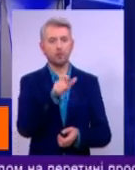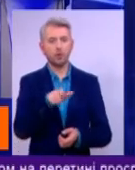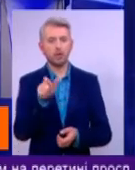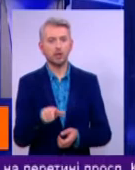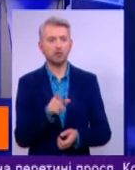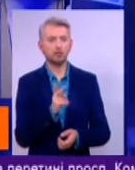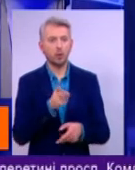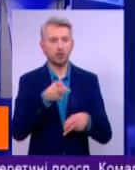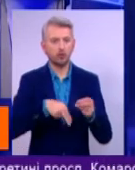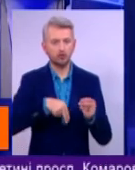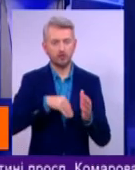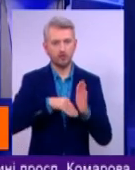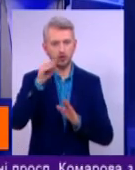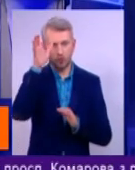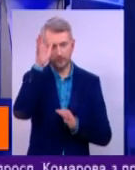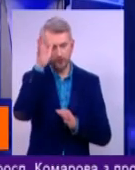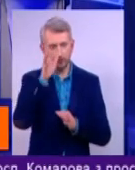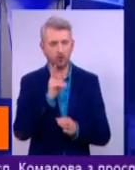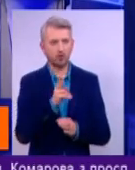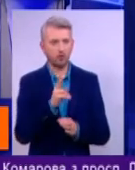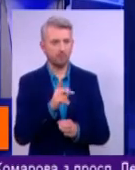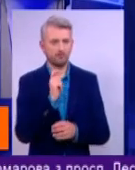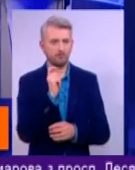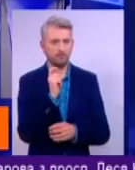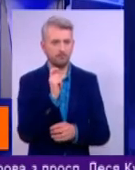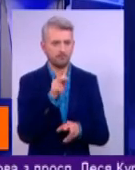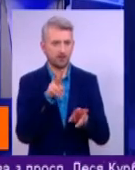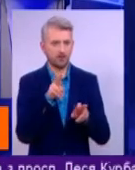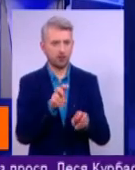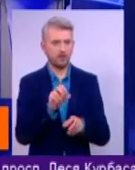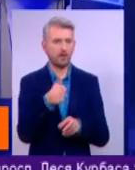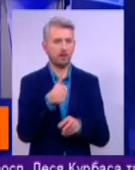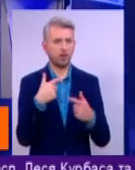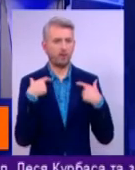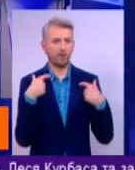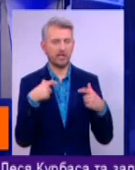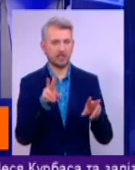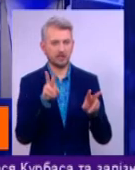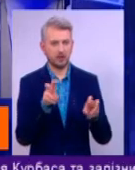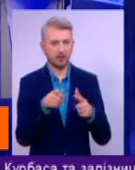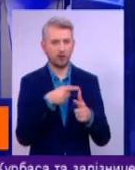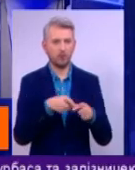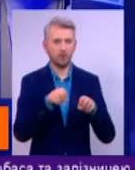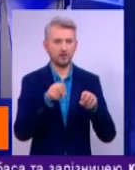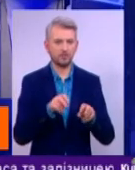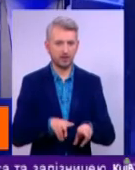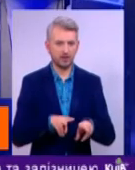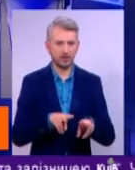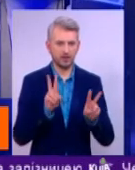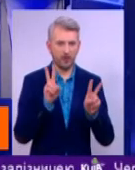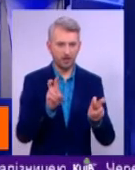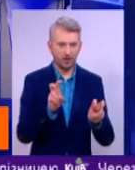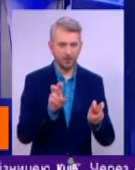які закінчили вищу освіту, яким присвоєно первинне офіцерське звання або